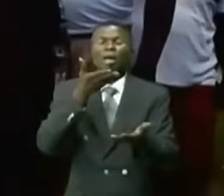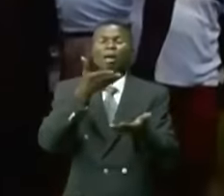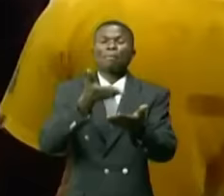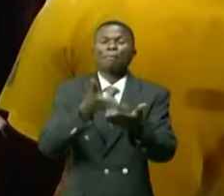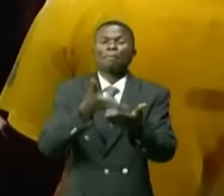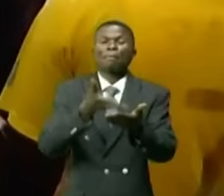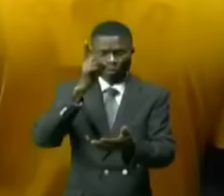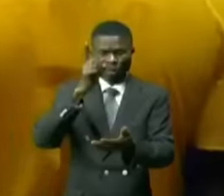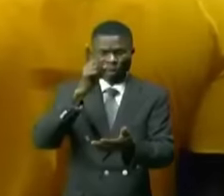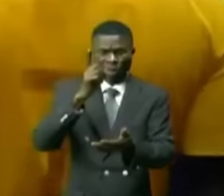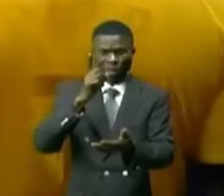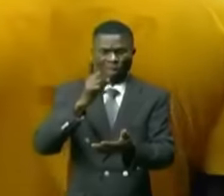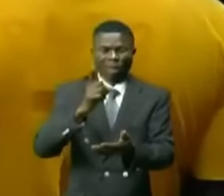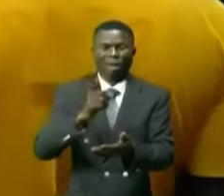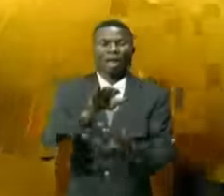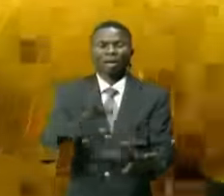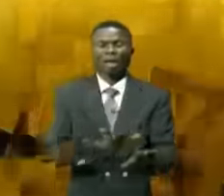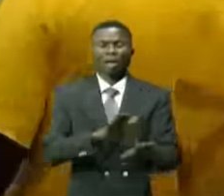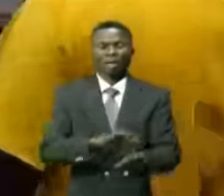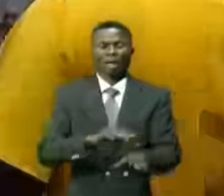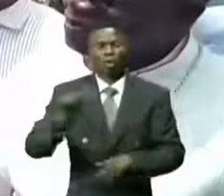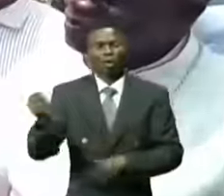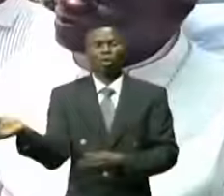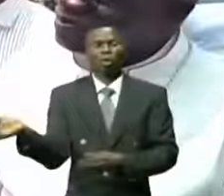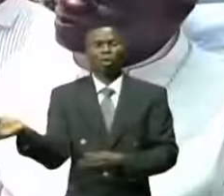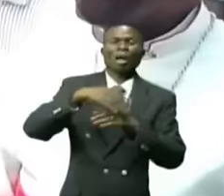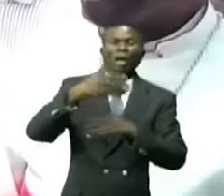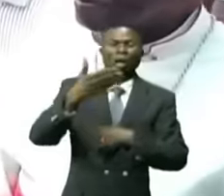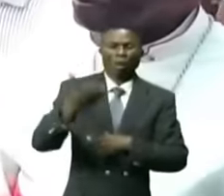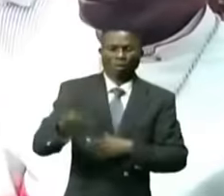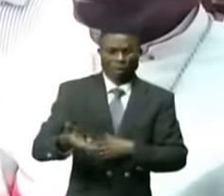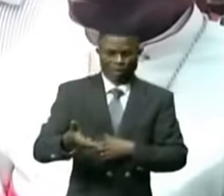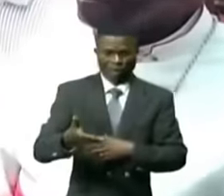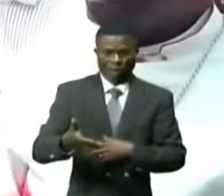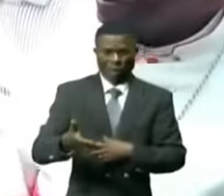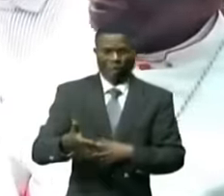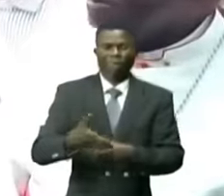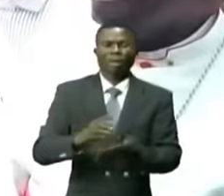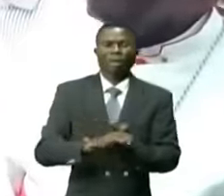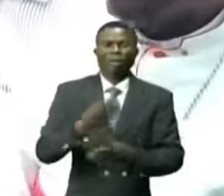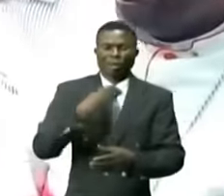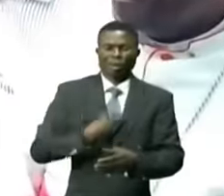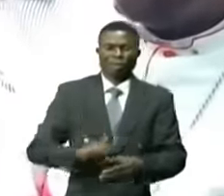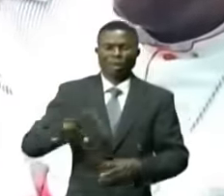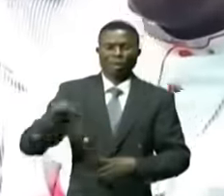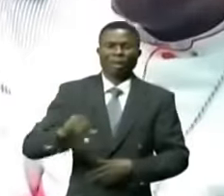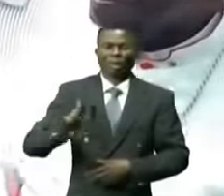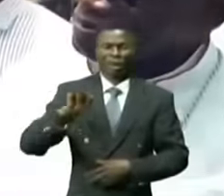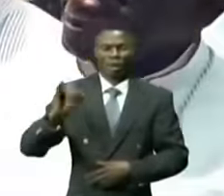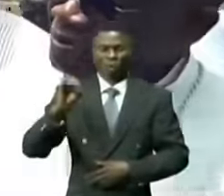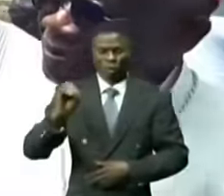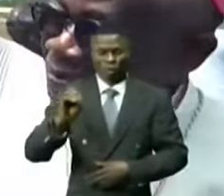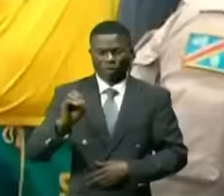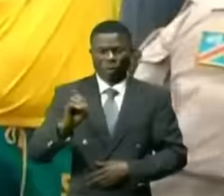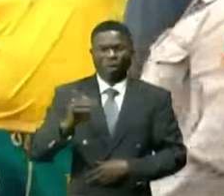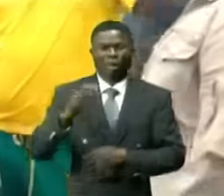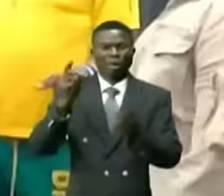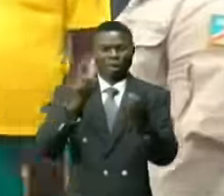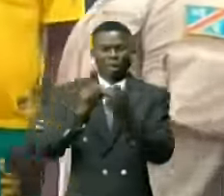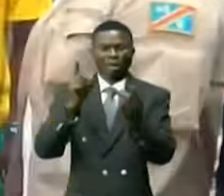solution conjointe en attendant celle EPRC. Envisagé par Maître José Mpanda Kabangu dans son